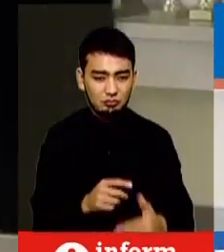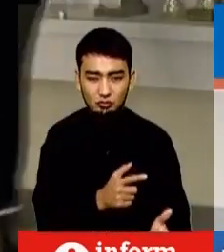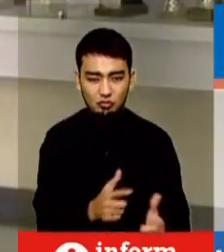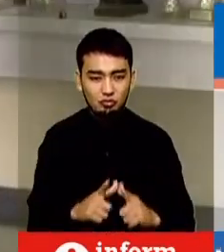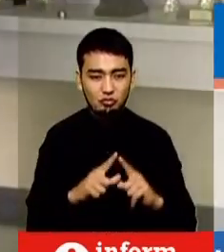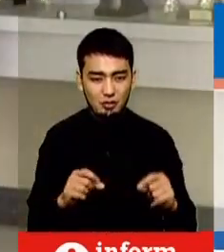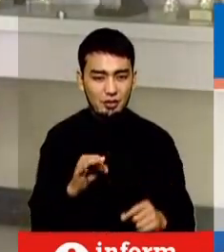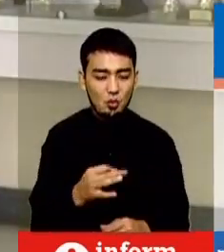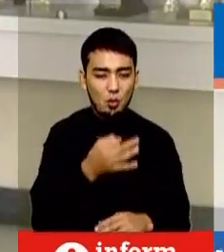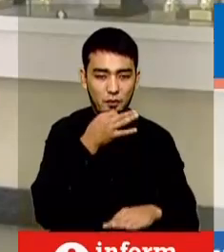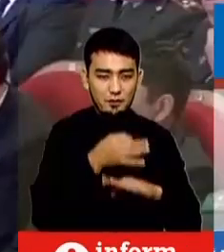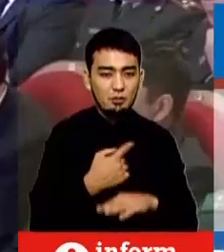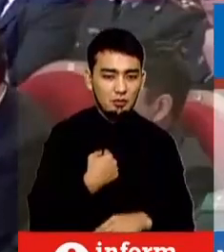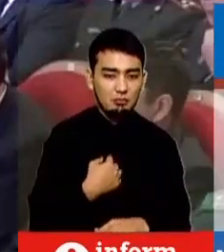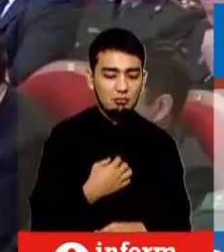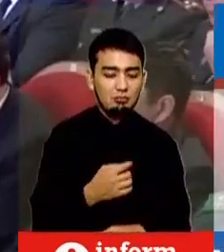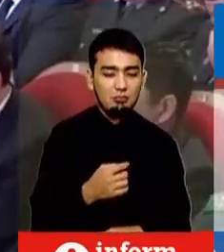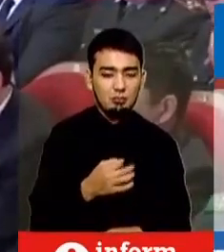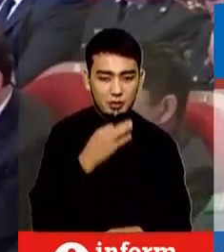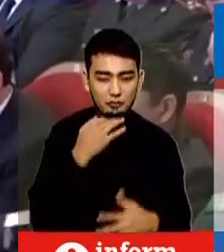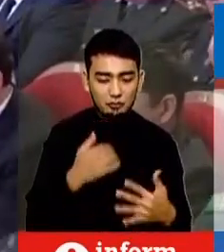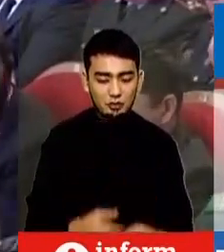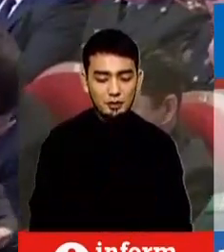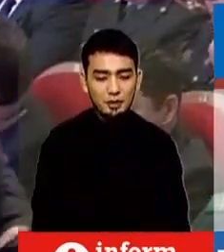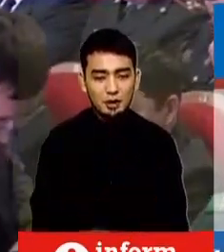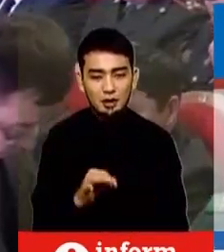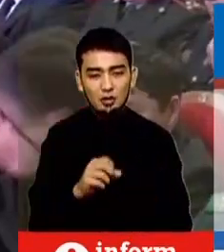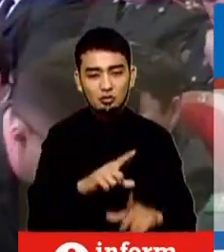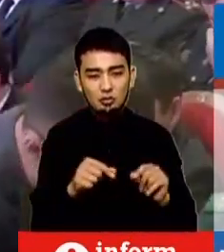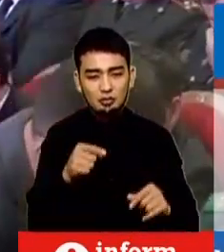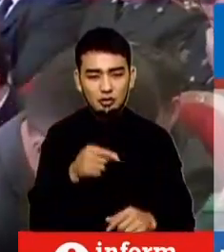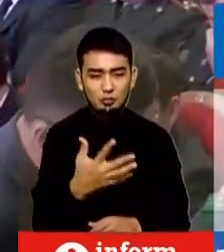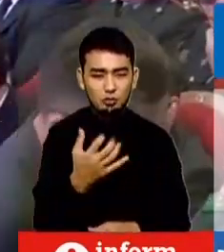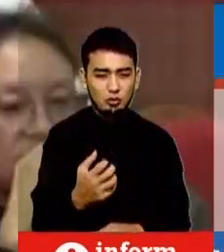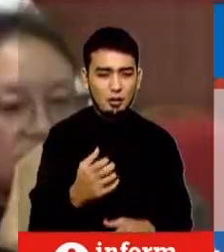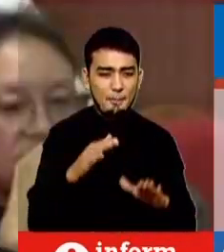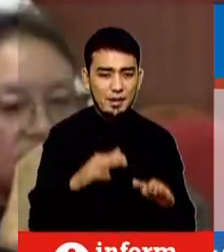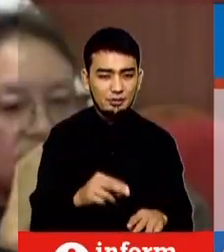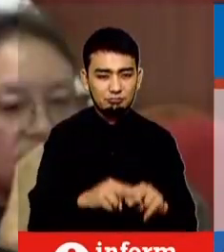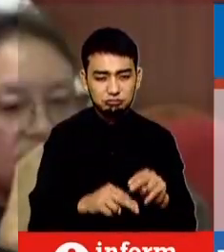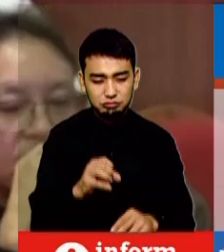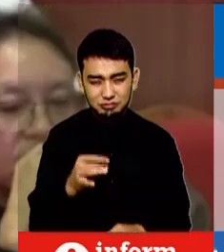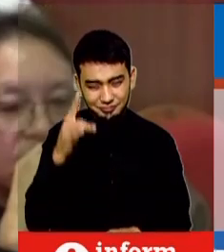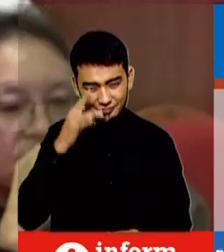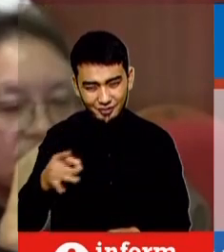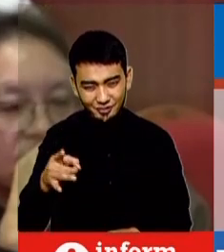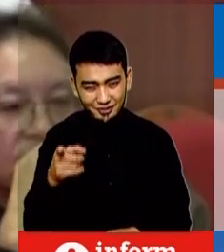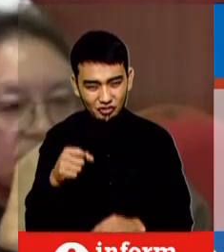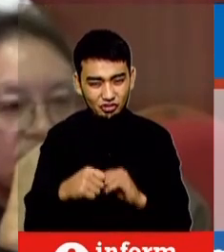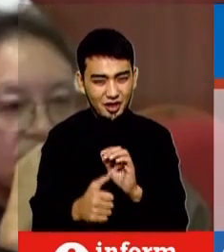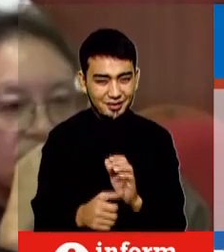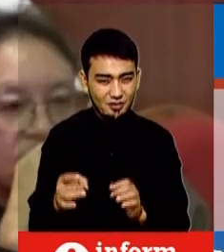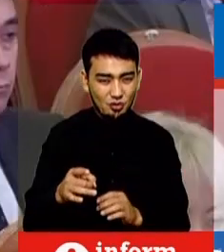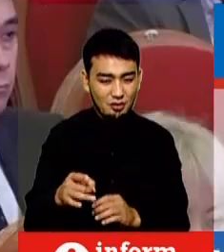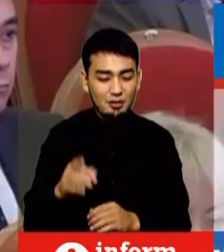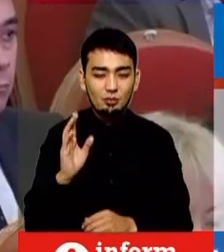Ответом довольна. Спасибо. Строительство школы на 1500 мест в данном микрорайоне, как и еще 5 школ по проекту «Комфортная